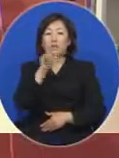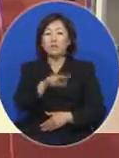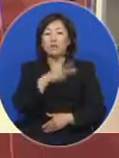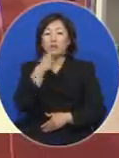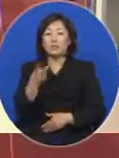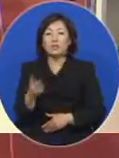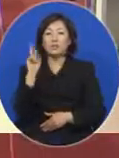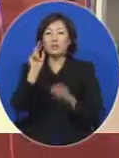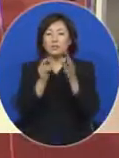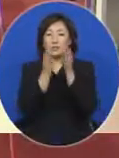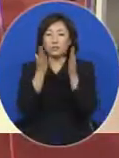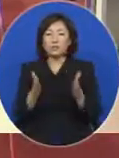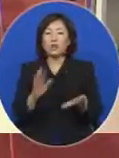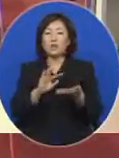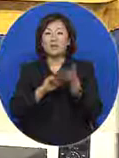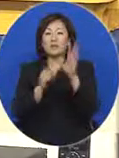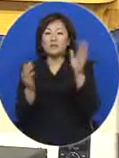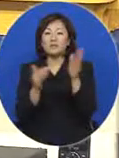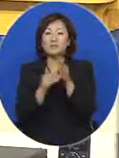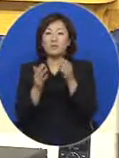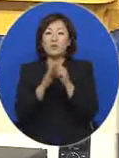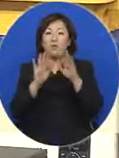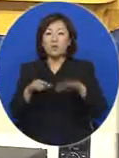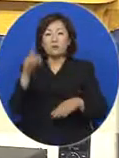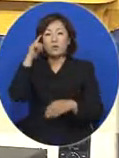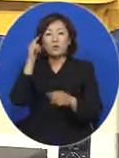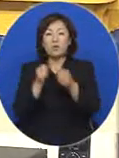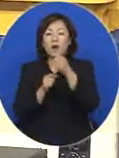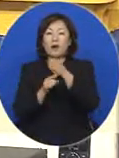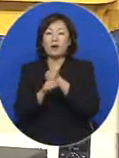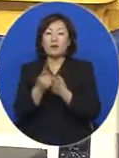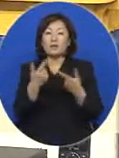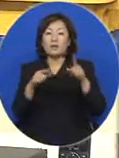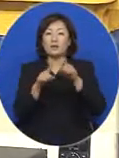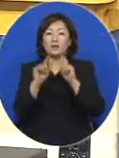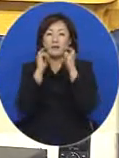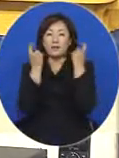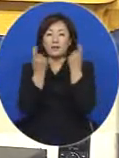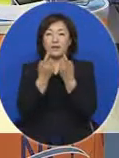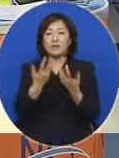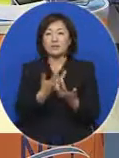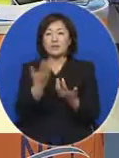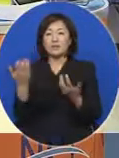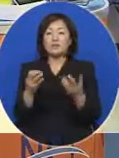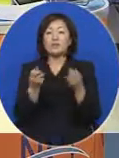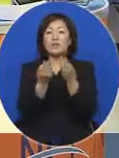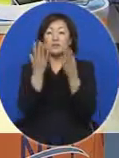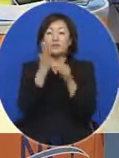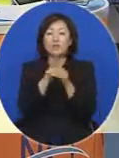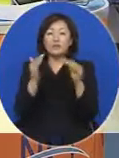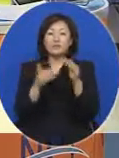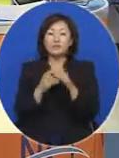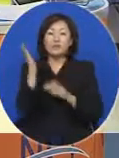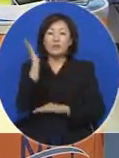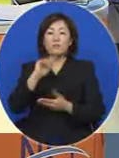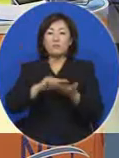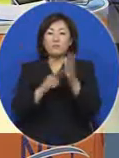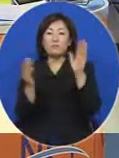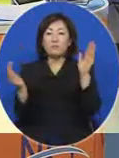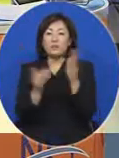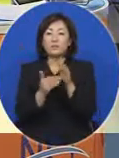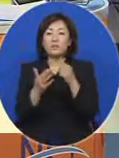이틀간의 일정에 들어갑니다. 올해부터 과학기술재전과 분리해 단독 행사로 열리는 이번 박람회에는 55개